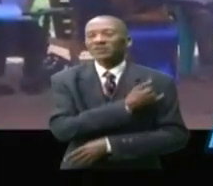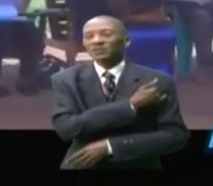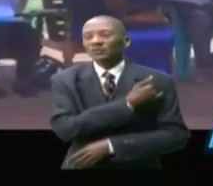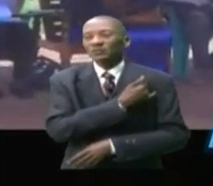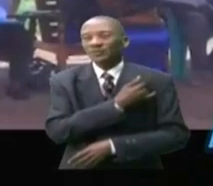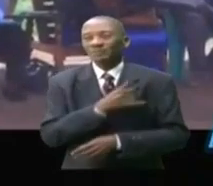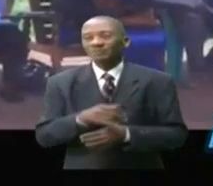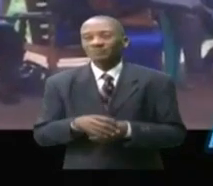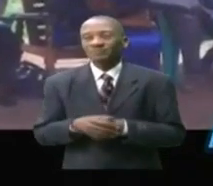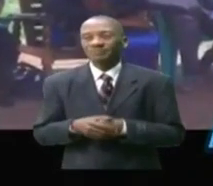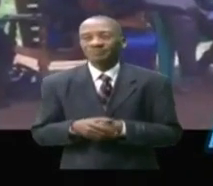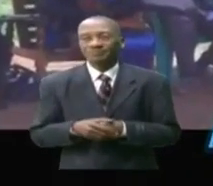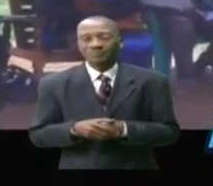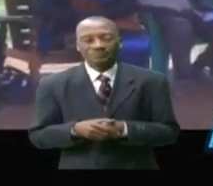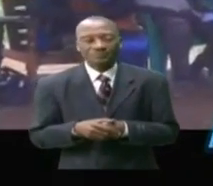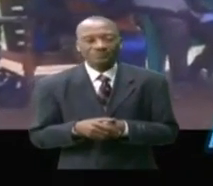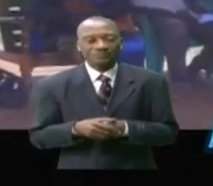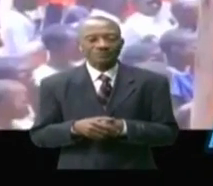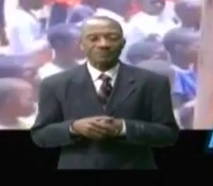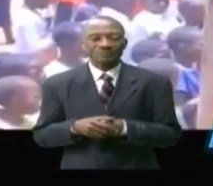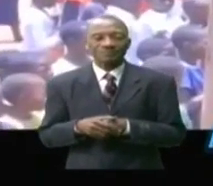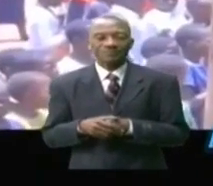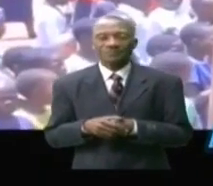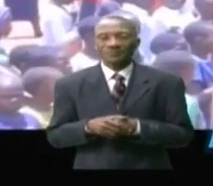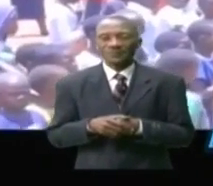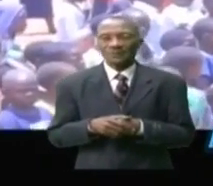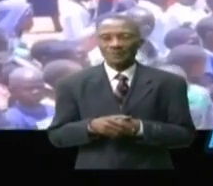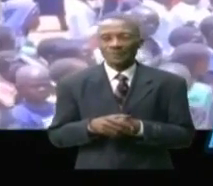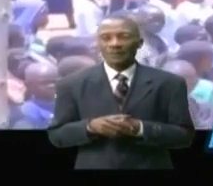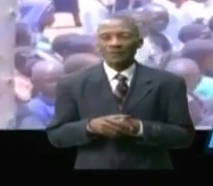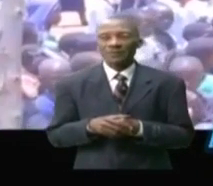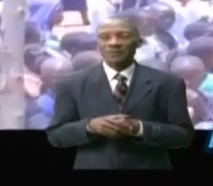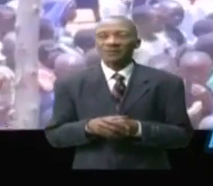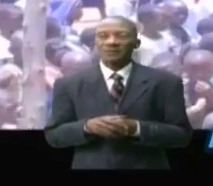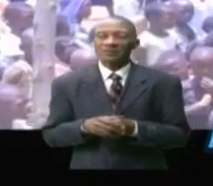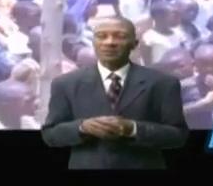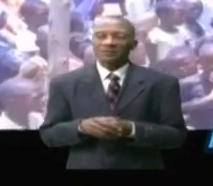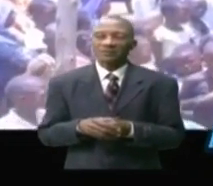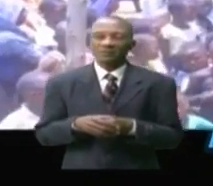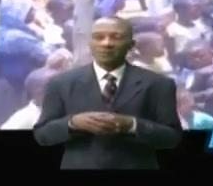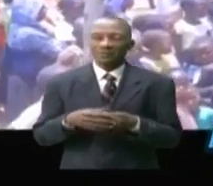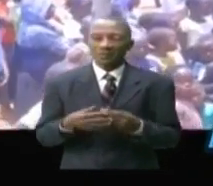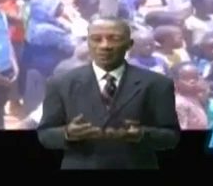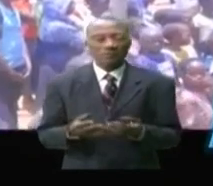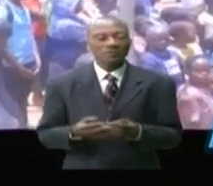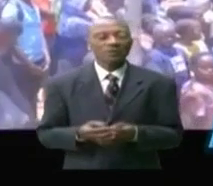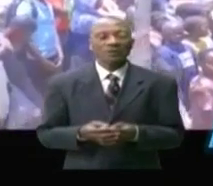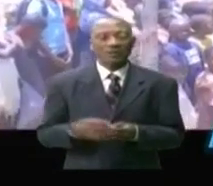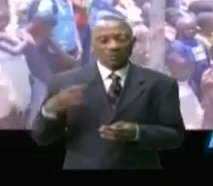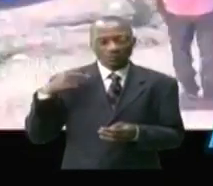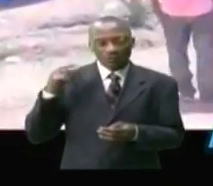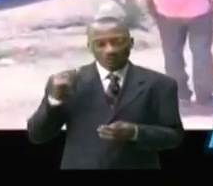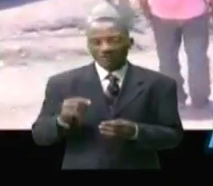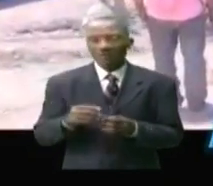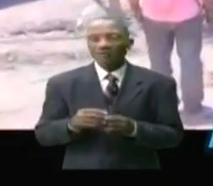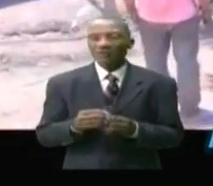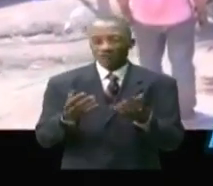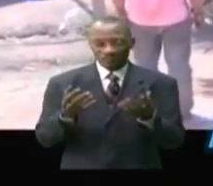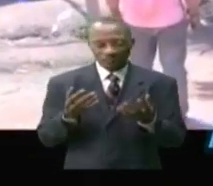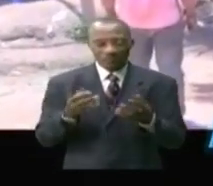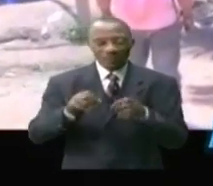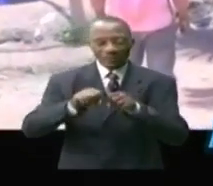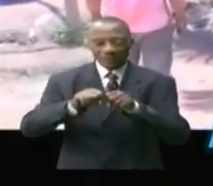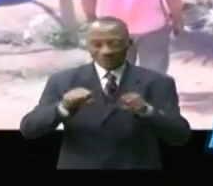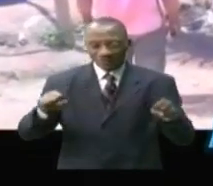Baboua Bokoui le jeudi dernier avec l'appui financier du Fonds de cohérence pour la stabilisation implémenté par l'Organisation internationale